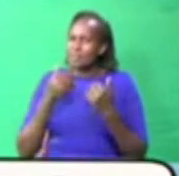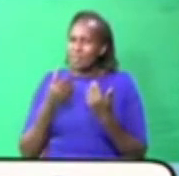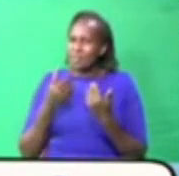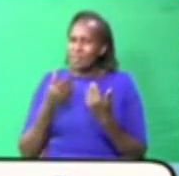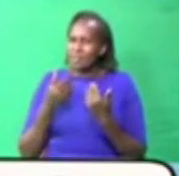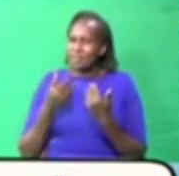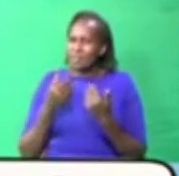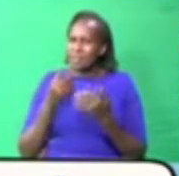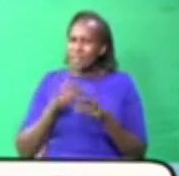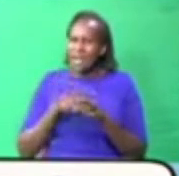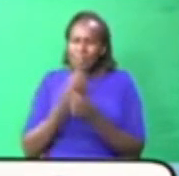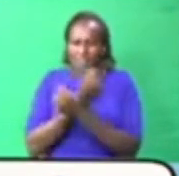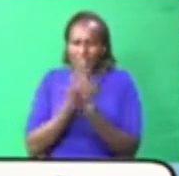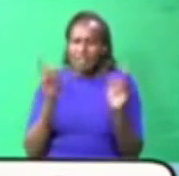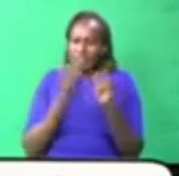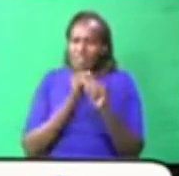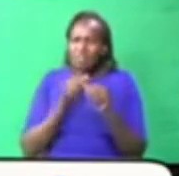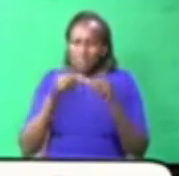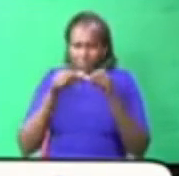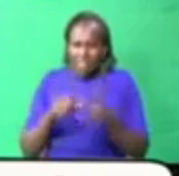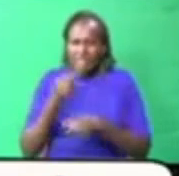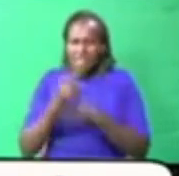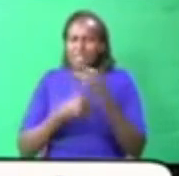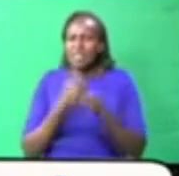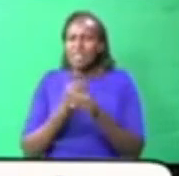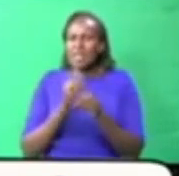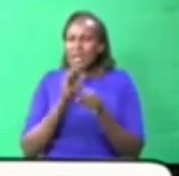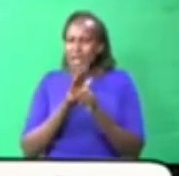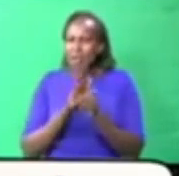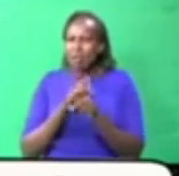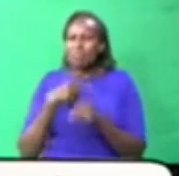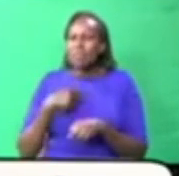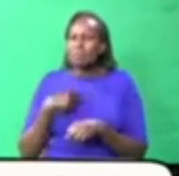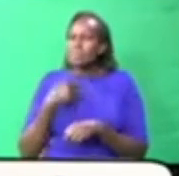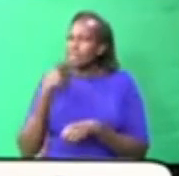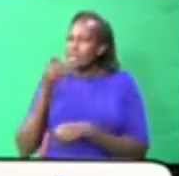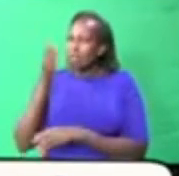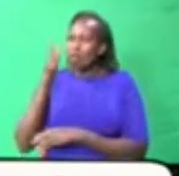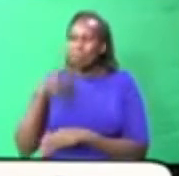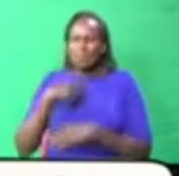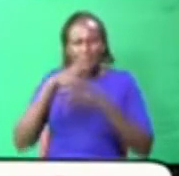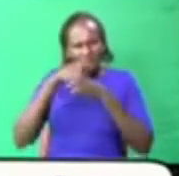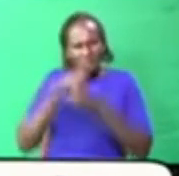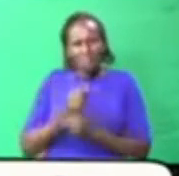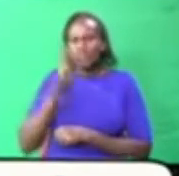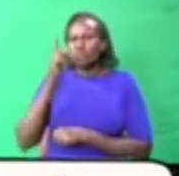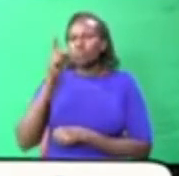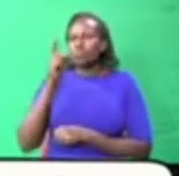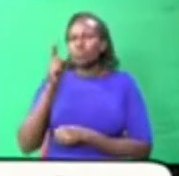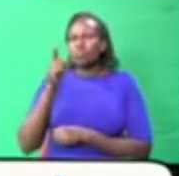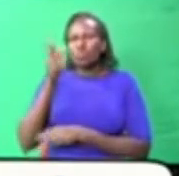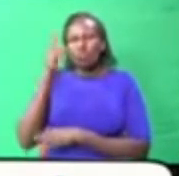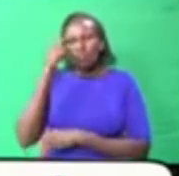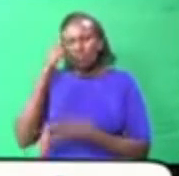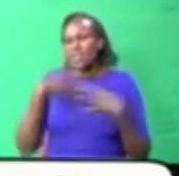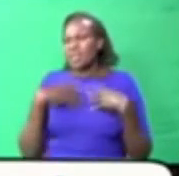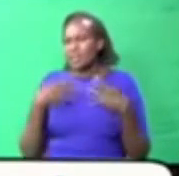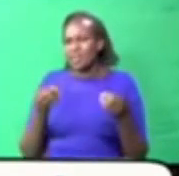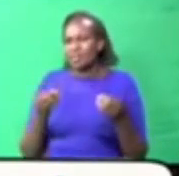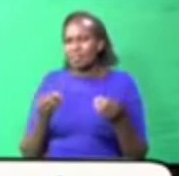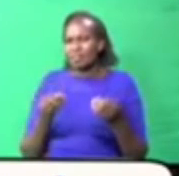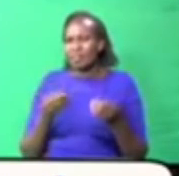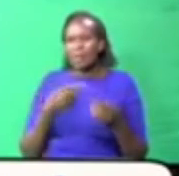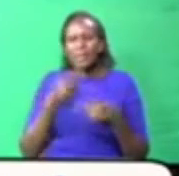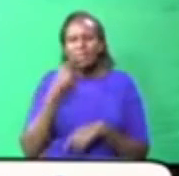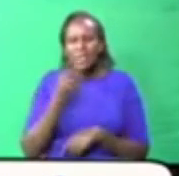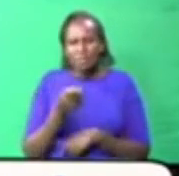wakati nimeokoka, nimekaa miaka kadhaa, nikaanza kumwambia Mungu, I'm trusting you, O Lord. I'm trusting you, Lord, for healing. Let me tell you,